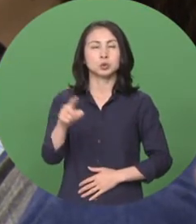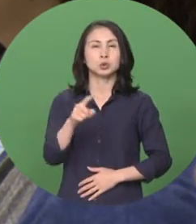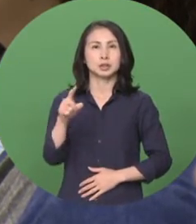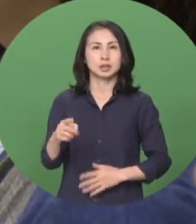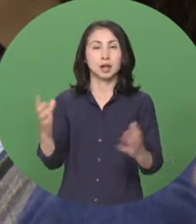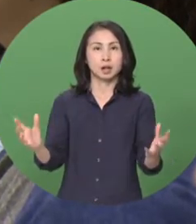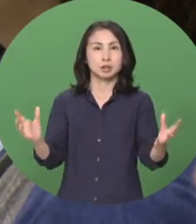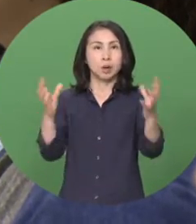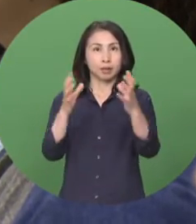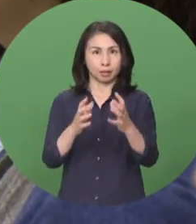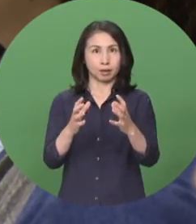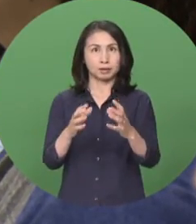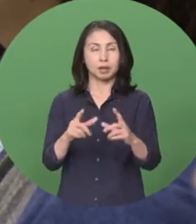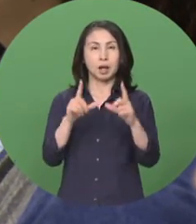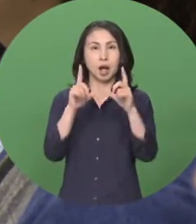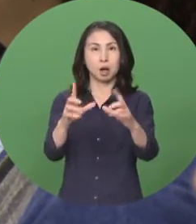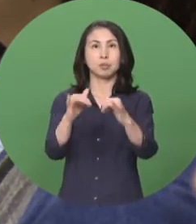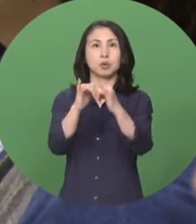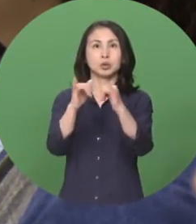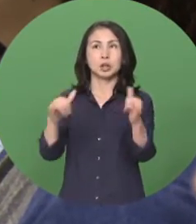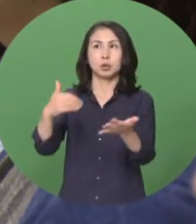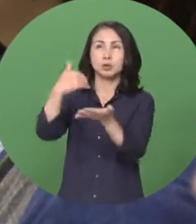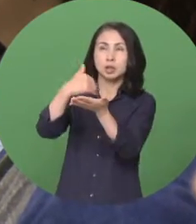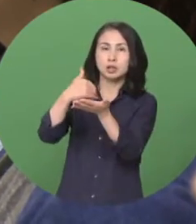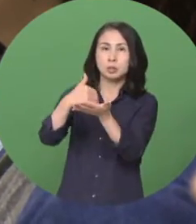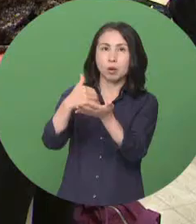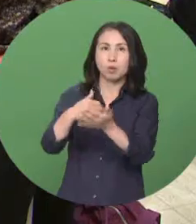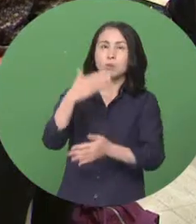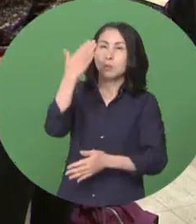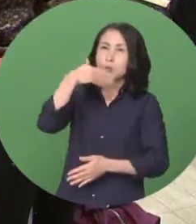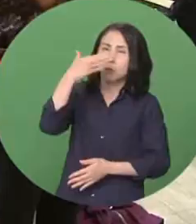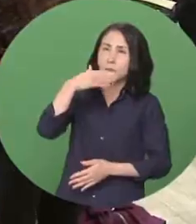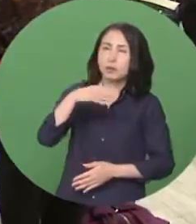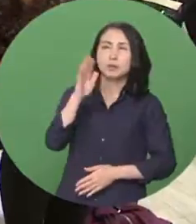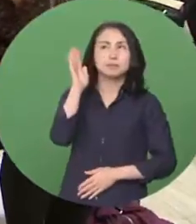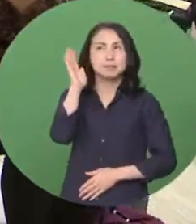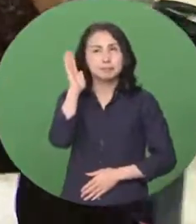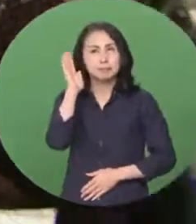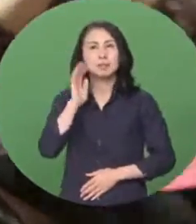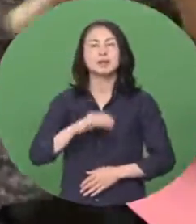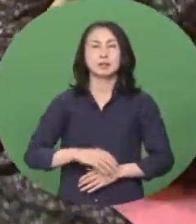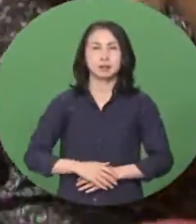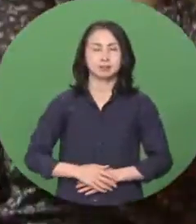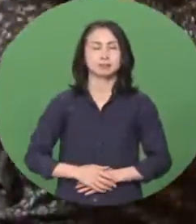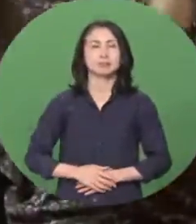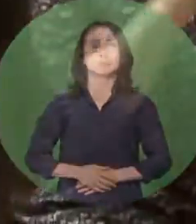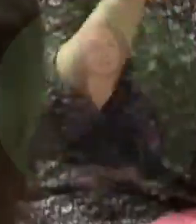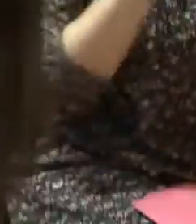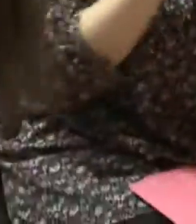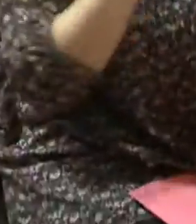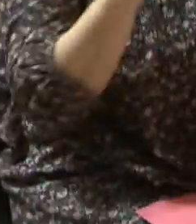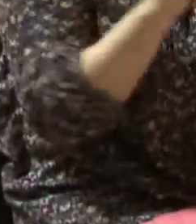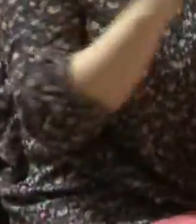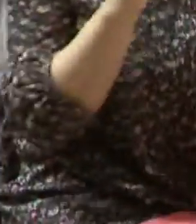が集まり、発表者の熱意がこもった紹介に耳を傾けていました。